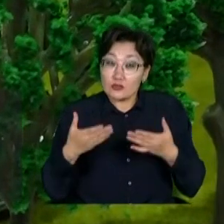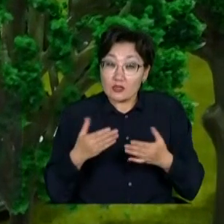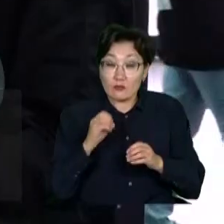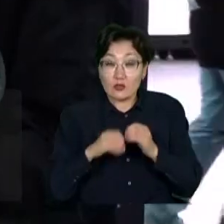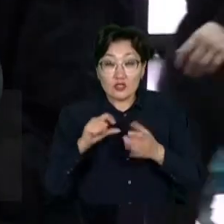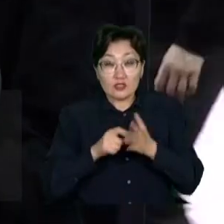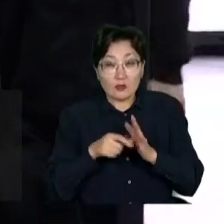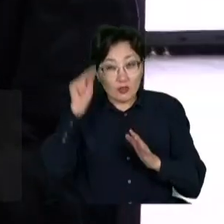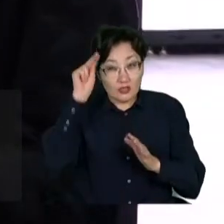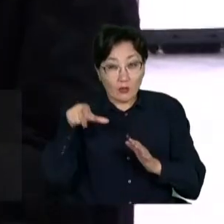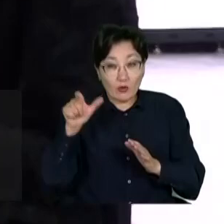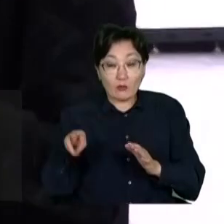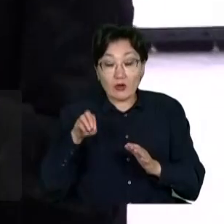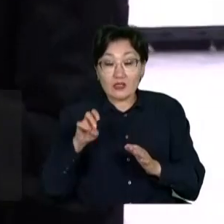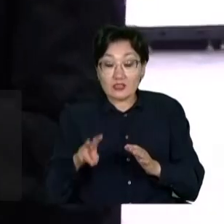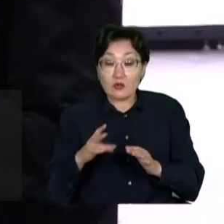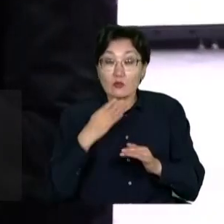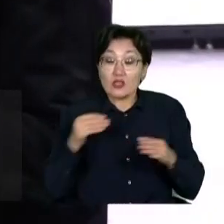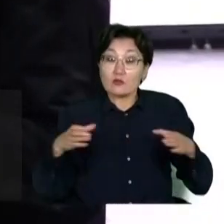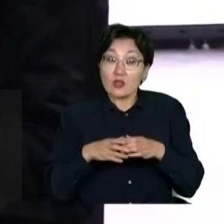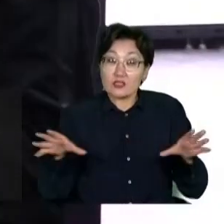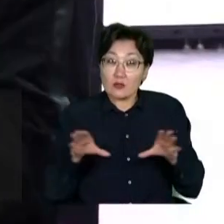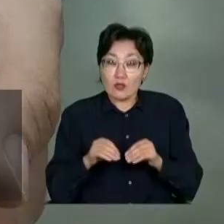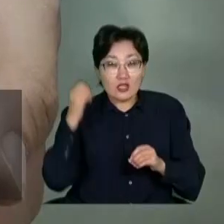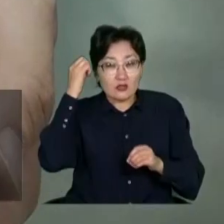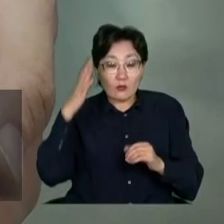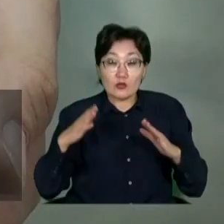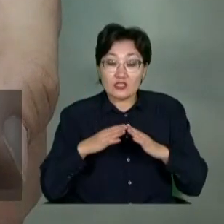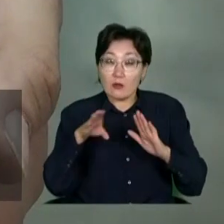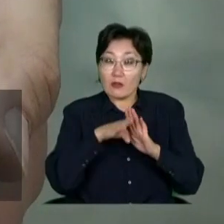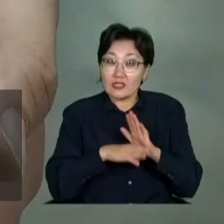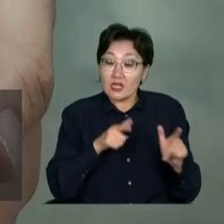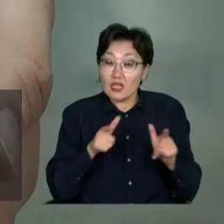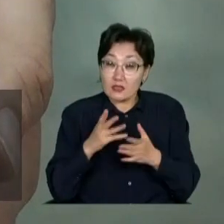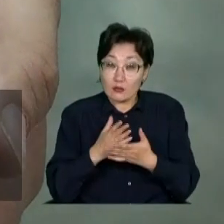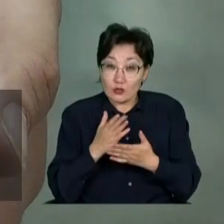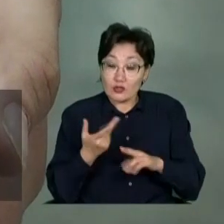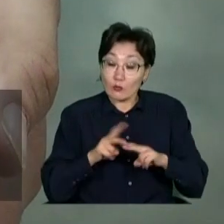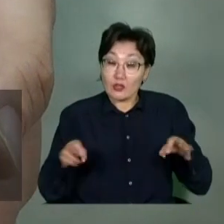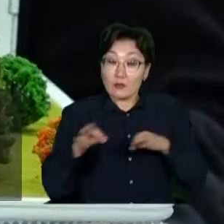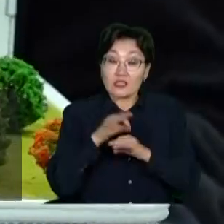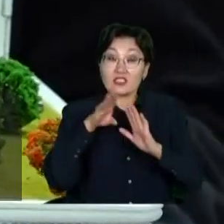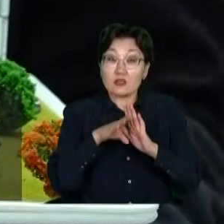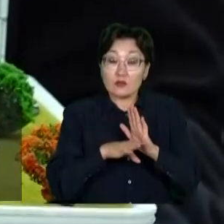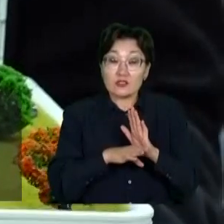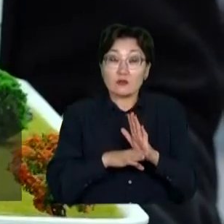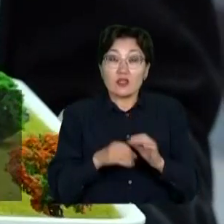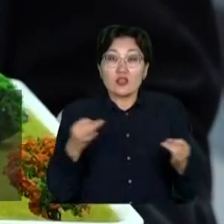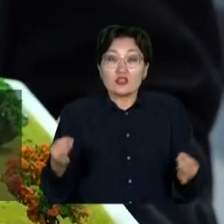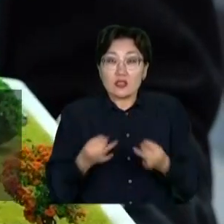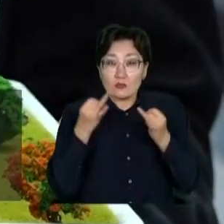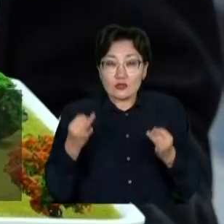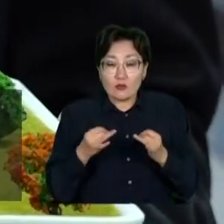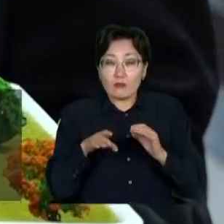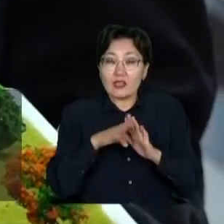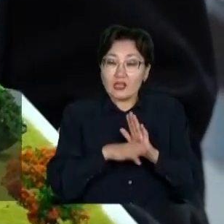10-шы сынып оқушысы Мардан Мыңжасар өз тобымен бірге ақылды үй бағдарламасын дайындап келіпті. Бұл жоба бағдарламалауға қызығатындарға өз бетінше